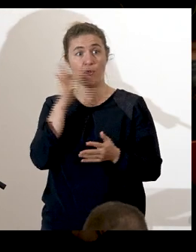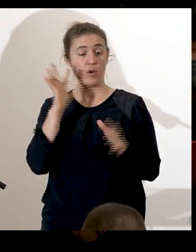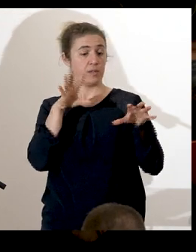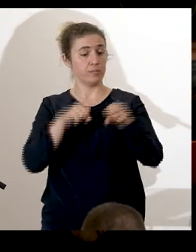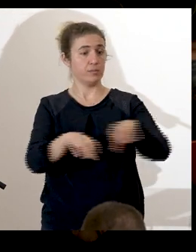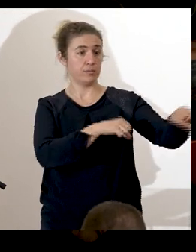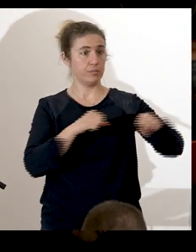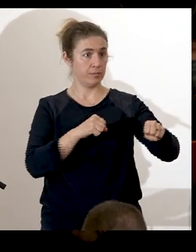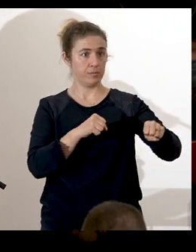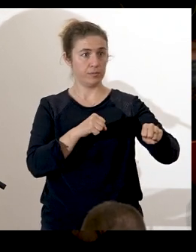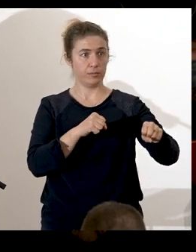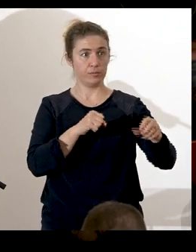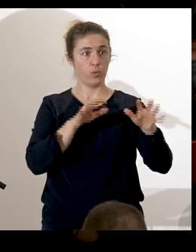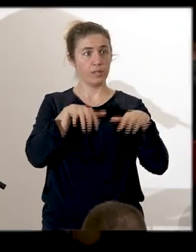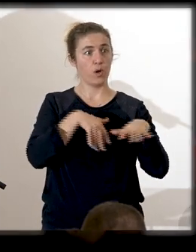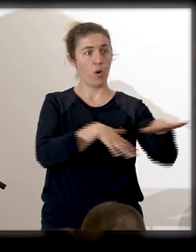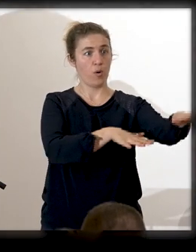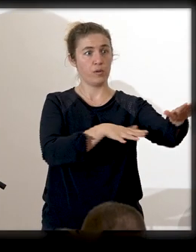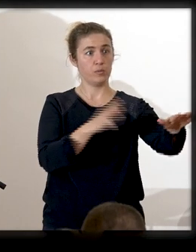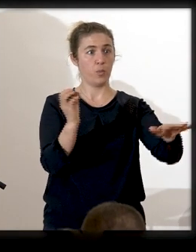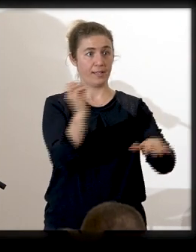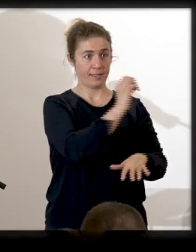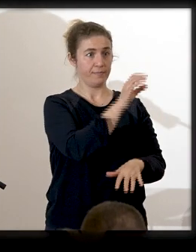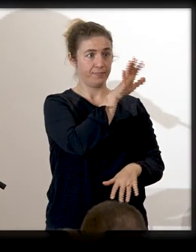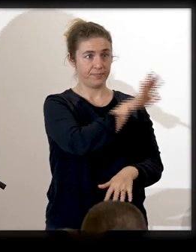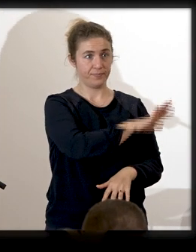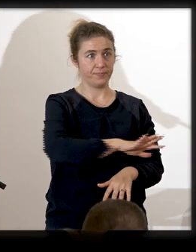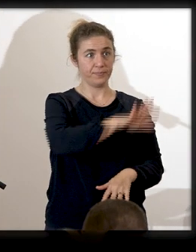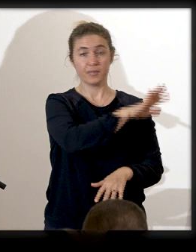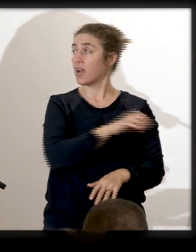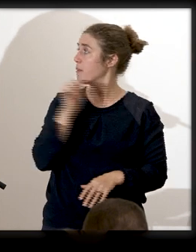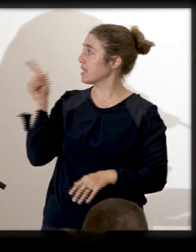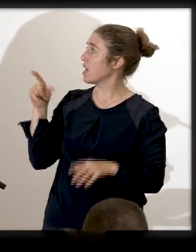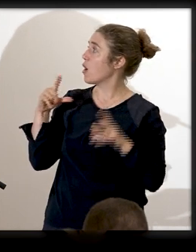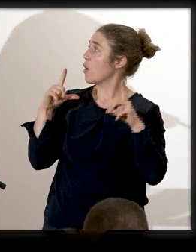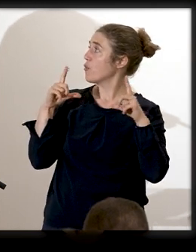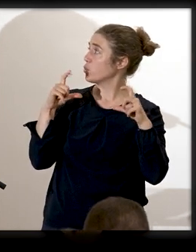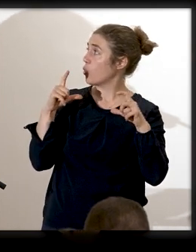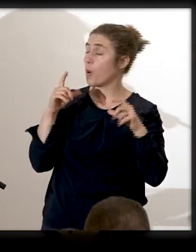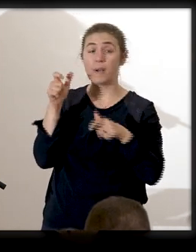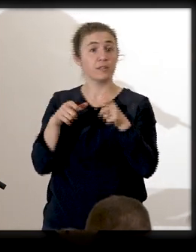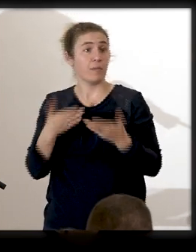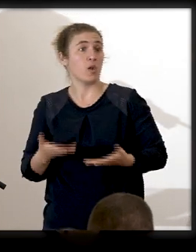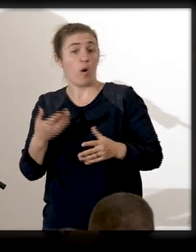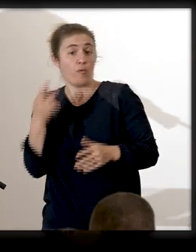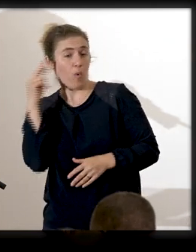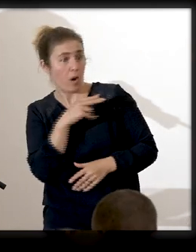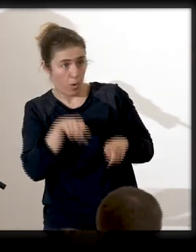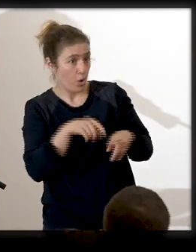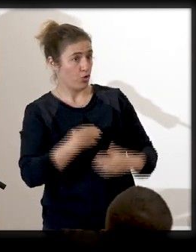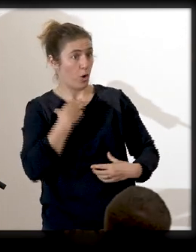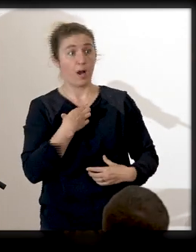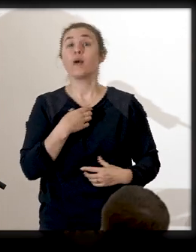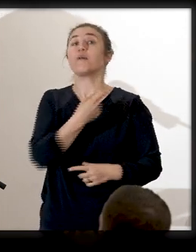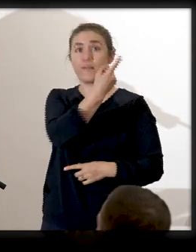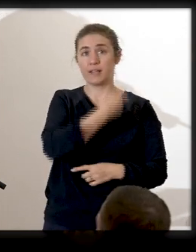Indien occidental. Cette photographie, pour le moins choquante pour nos contemporains, a été prise par Claude Joseph